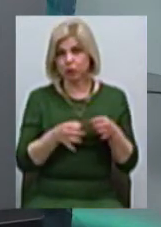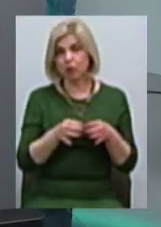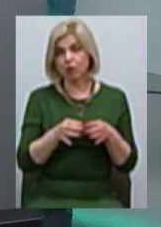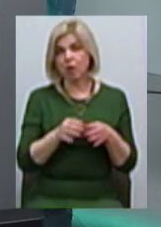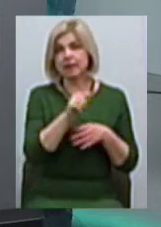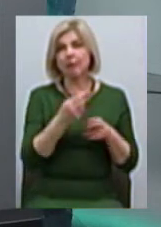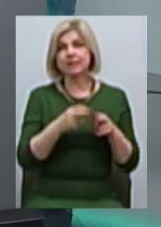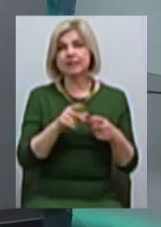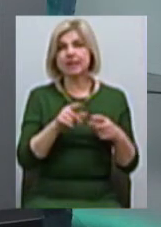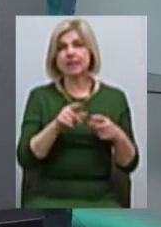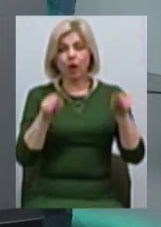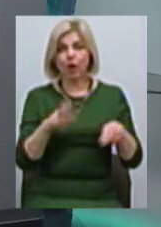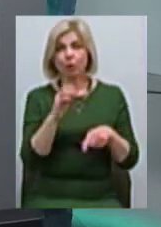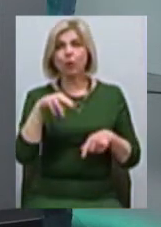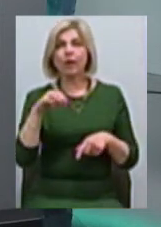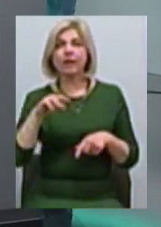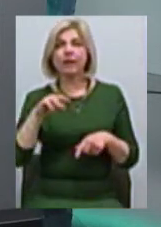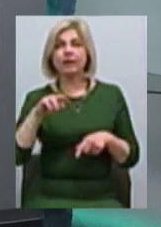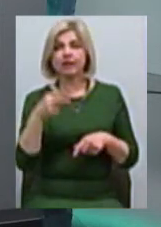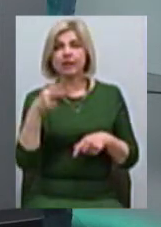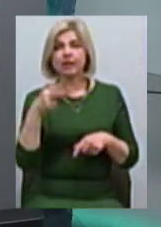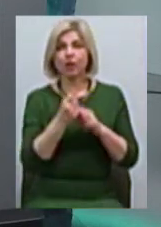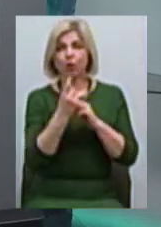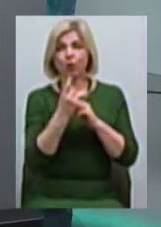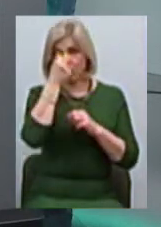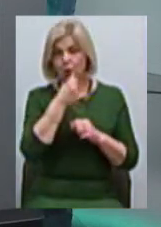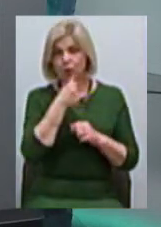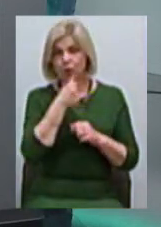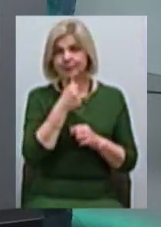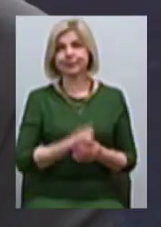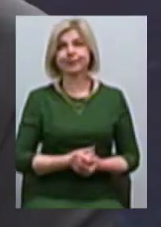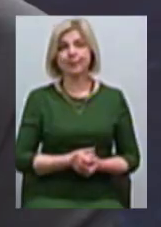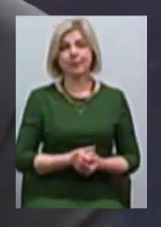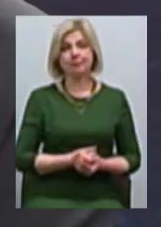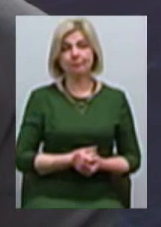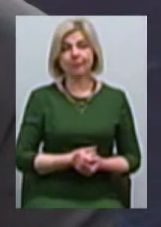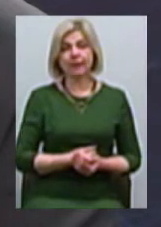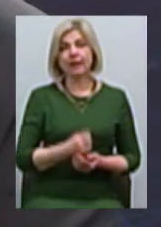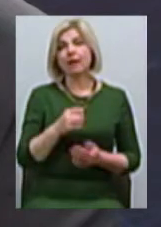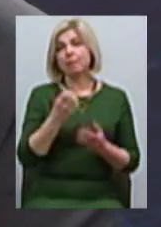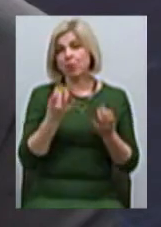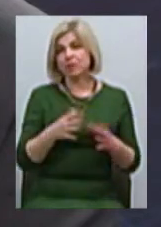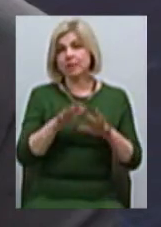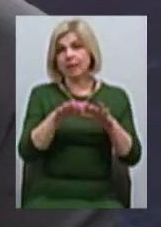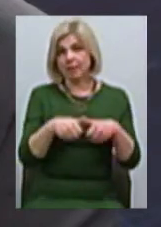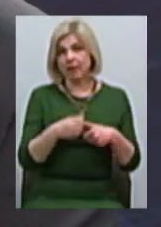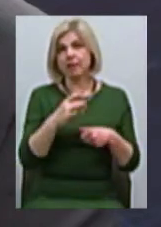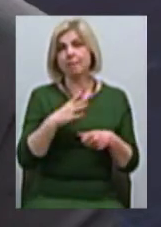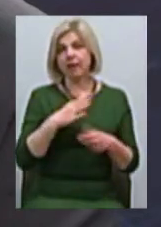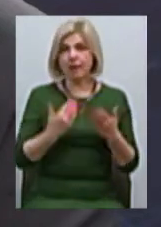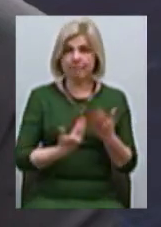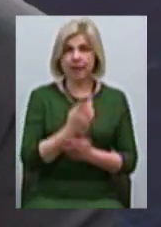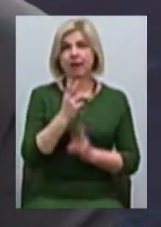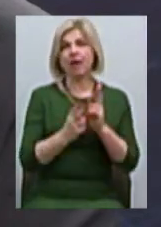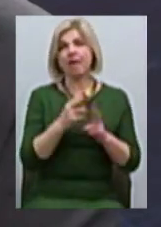ці бюлетені тоді в 2012 році, просто забрали і, по суті, були перевибори в